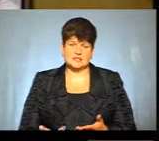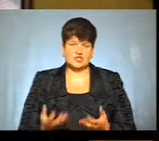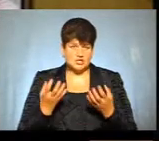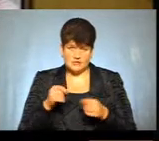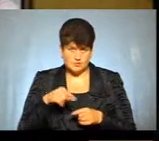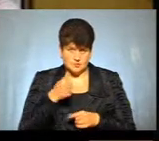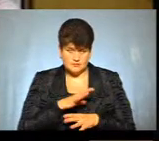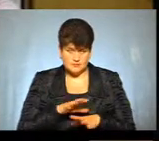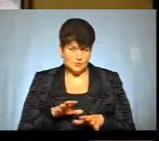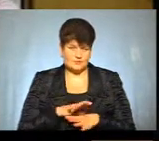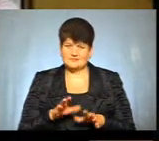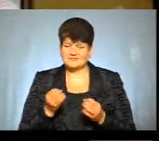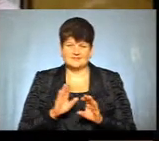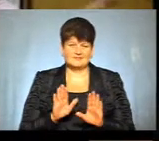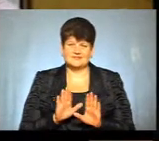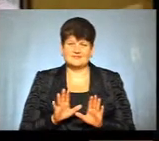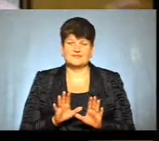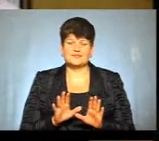зараз ще не було? Ні. Зараз в нас